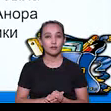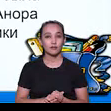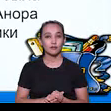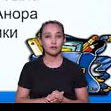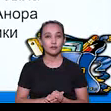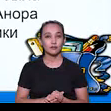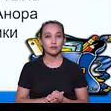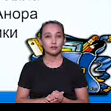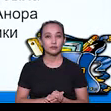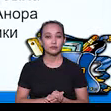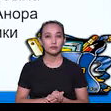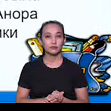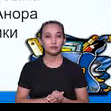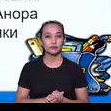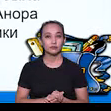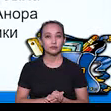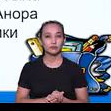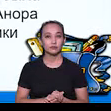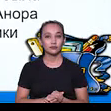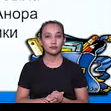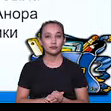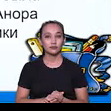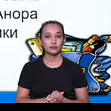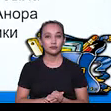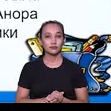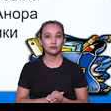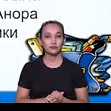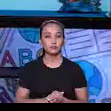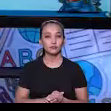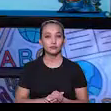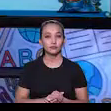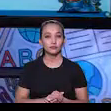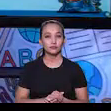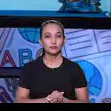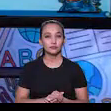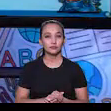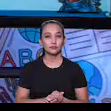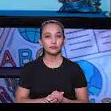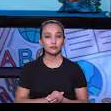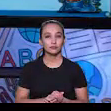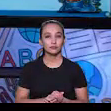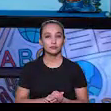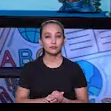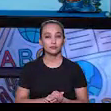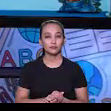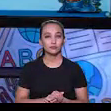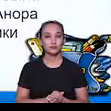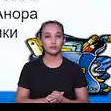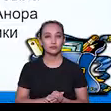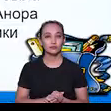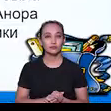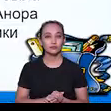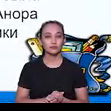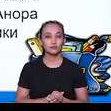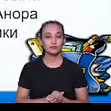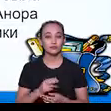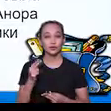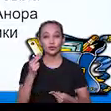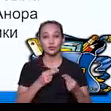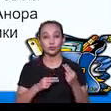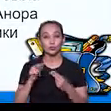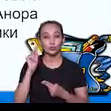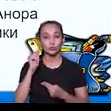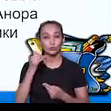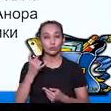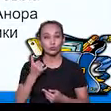савалге джавоб бердик, ва яхшы узлаштырдик берілген мазуны. На уроке